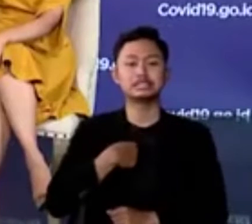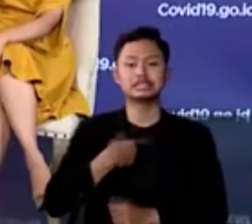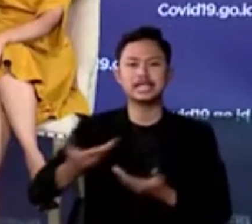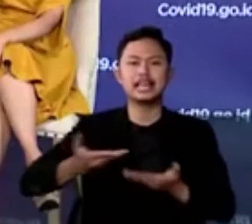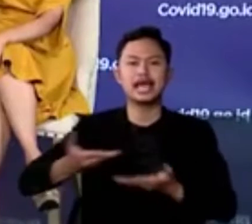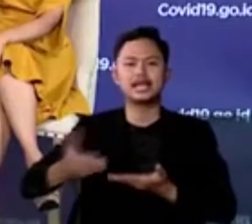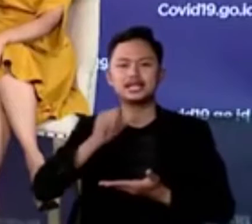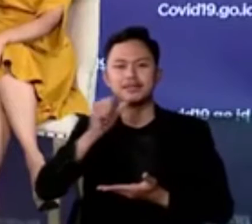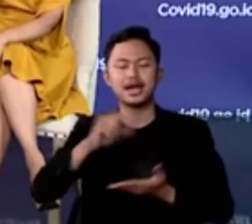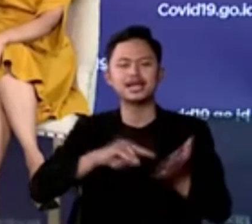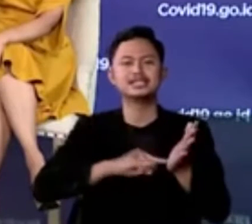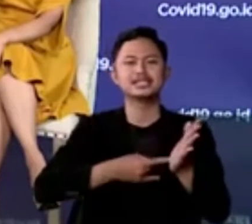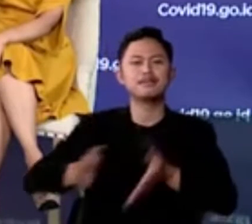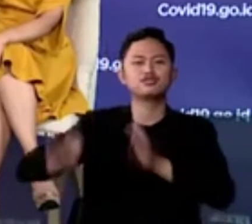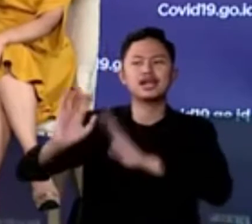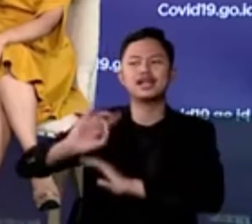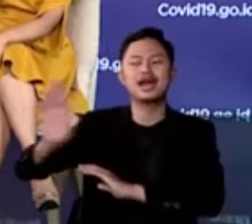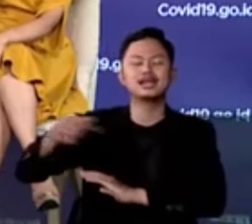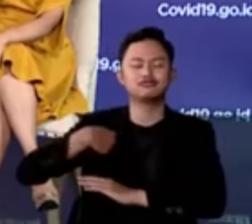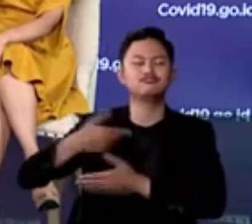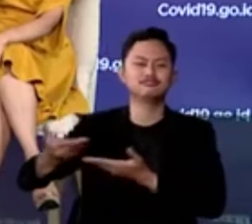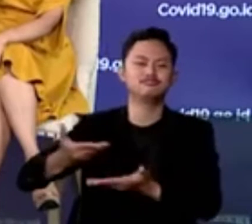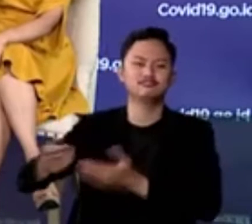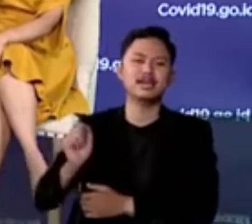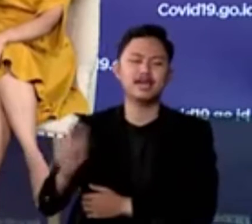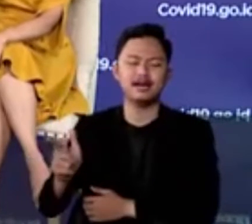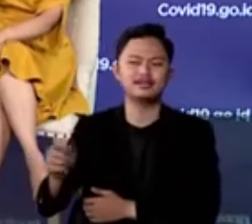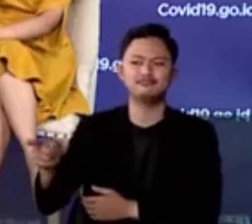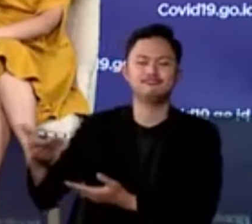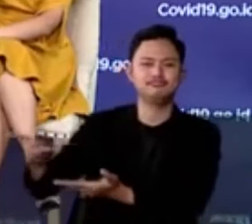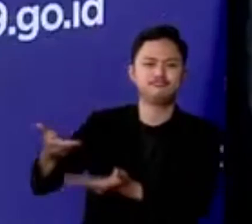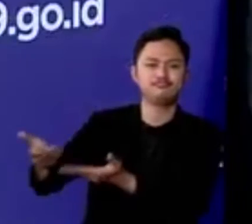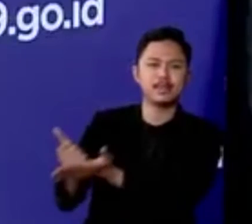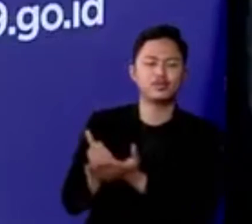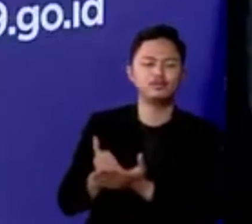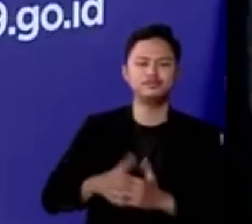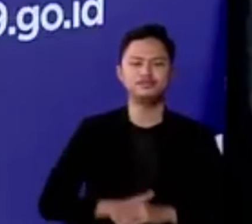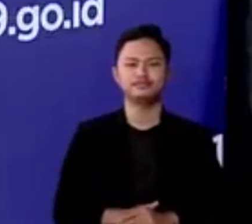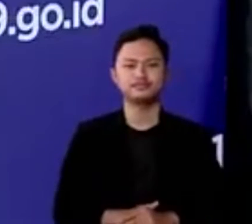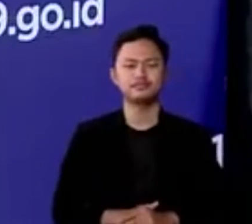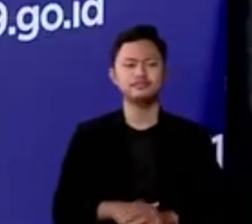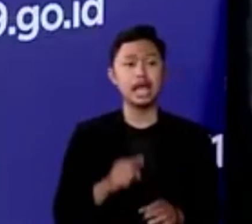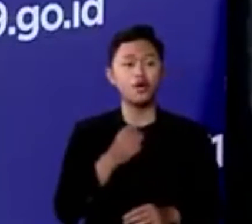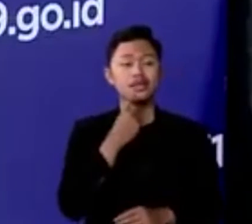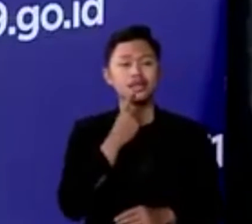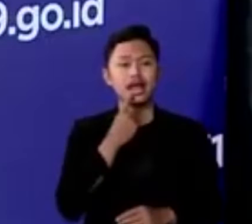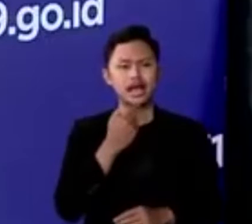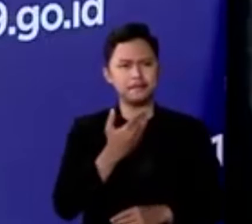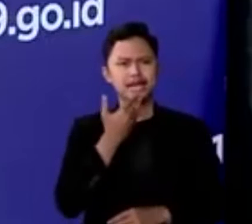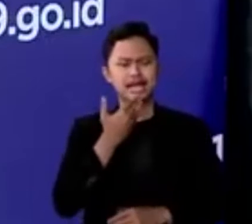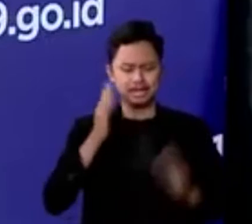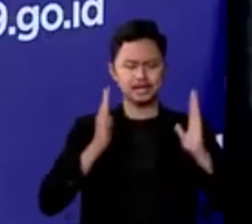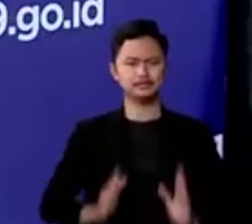pakai jasa digital agency dari pihak lain juga Gan kira-kira base kita ngomongin Bieber dari